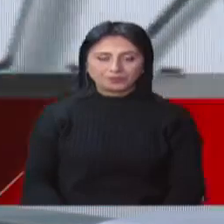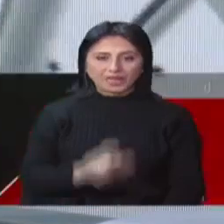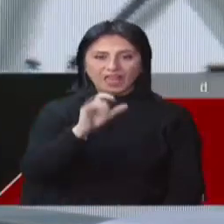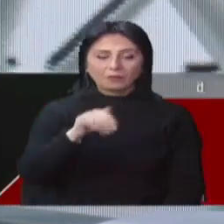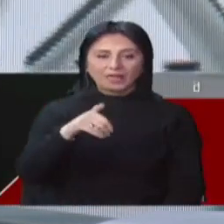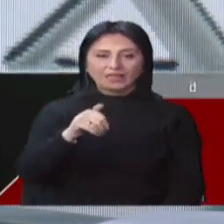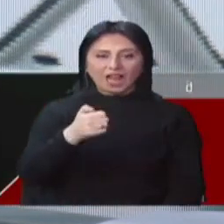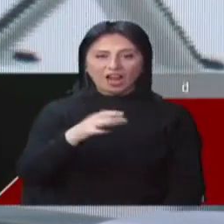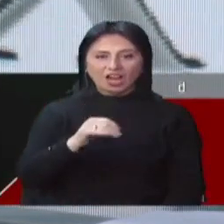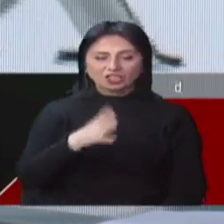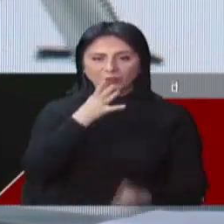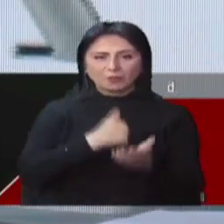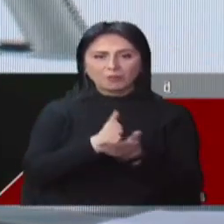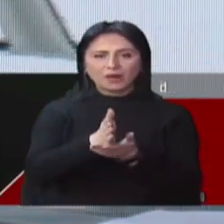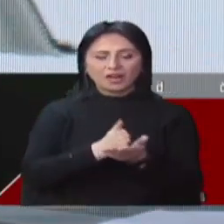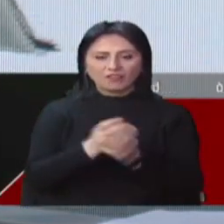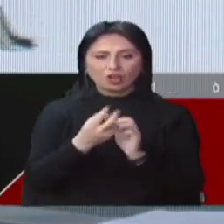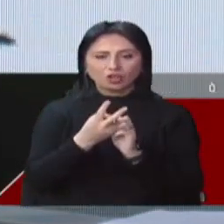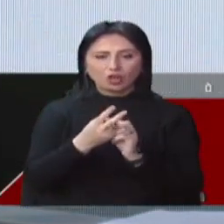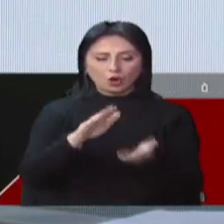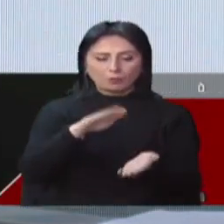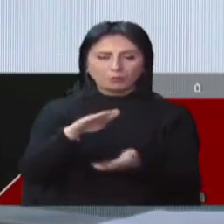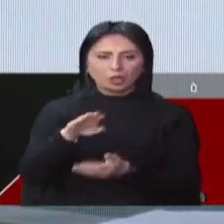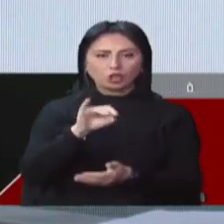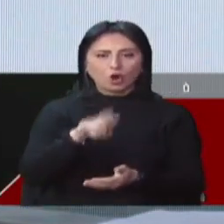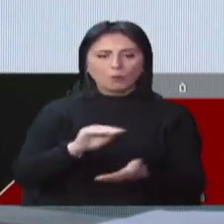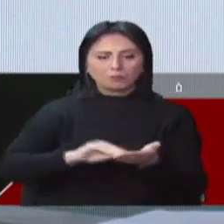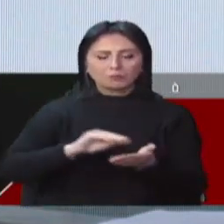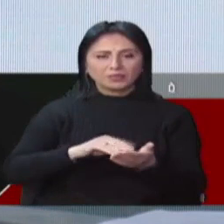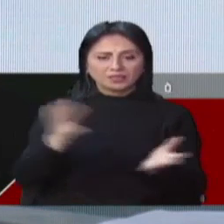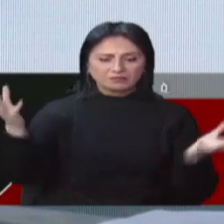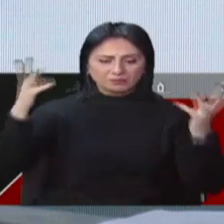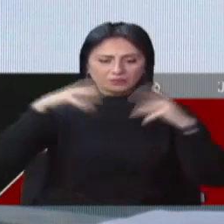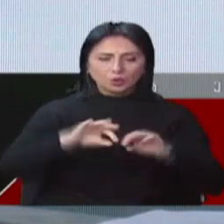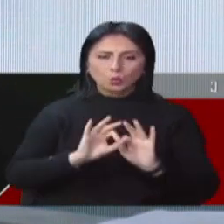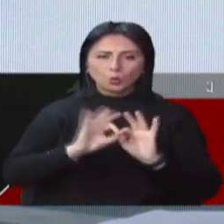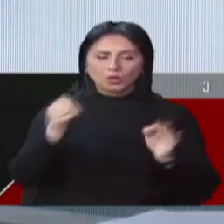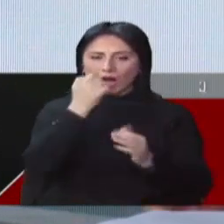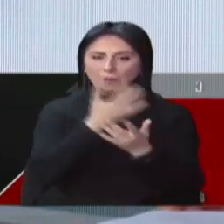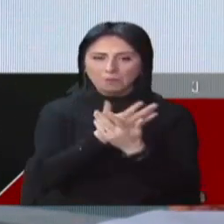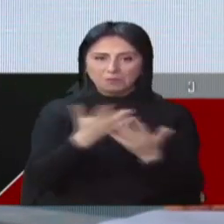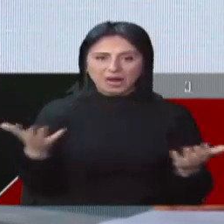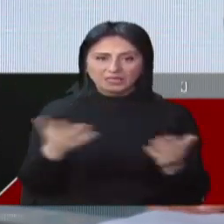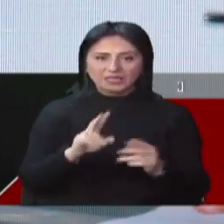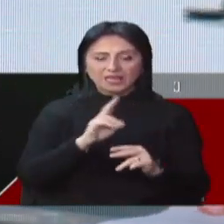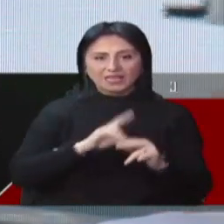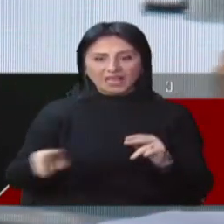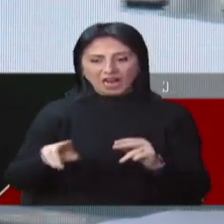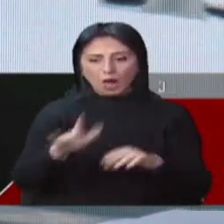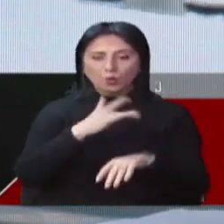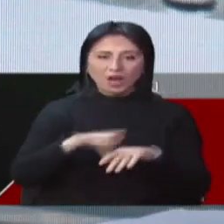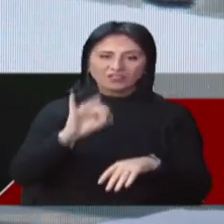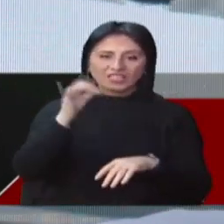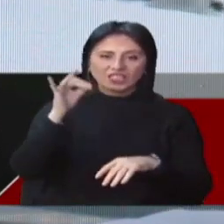ექვთიმე თაყაიშვილის მრავალწლიანი მოღვაწეობა ტომებში გაერთიანდა. ტომებში თავმოყრილია ის უნიკალური მასალები, რომლებსაც დაკარგული და